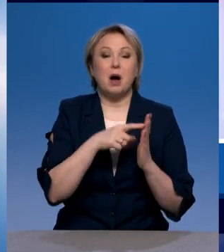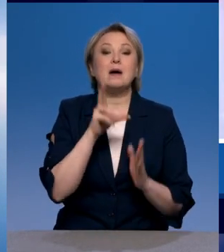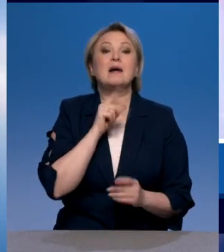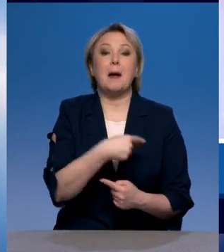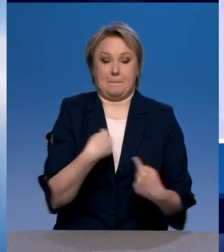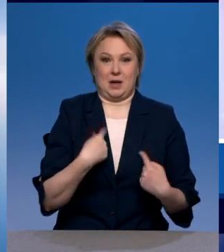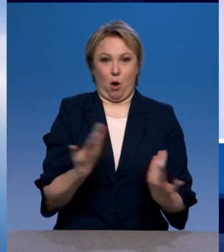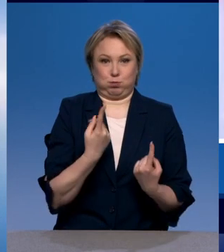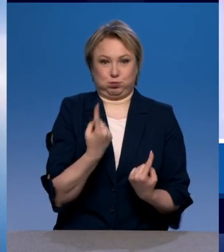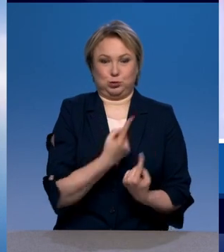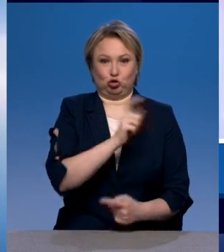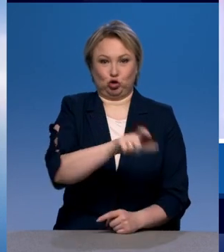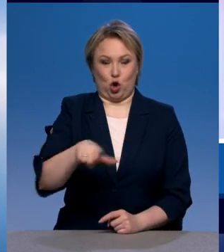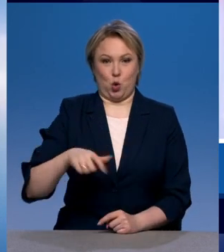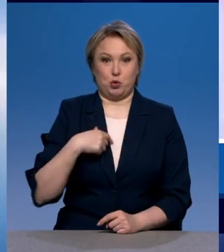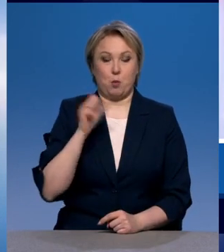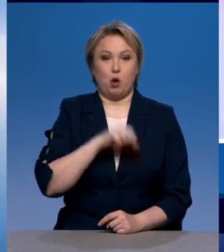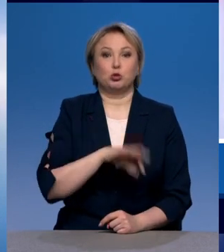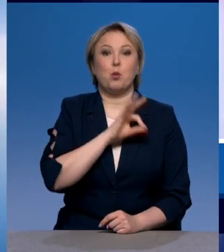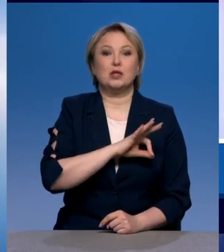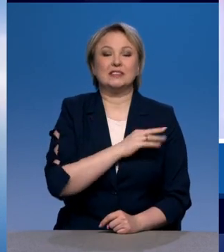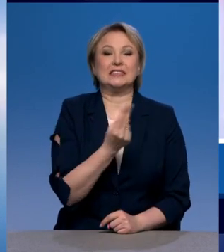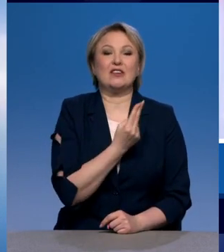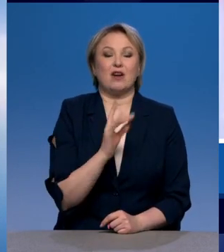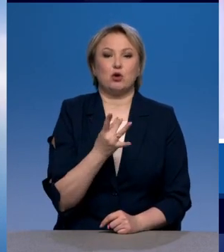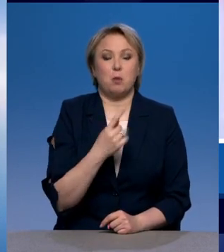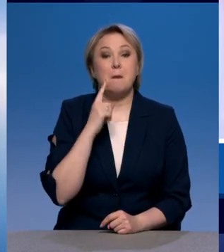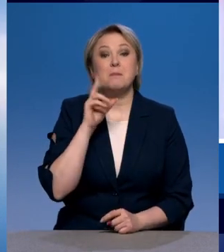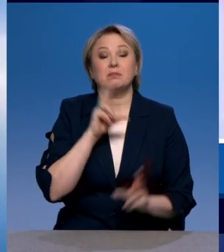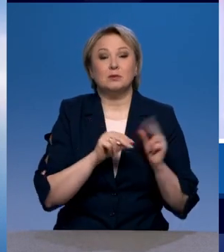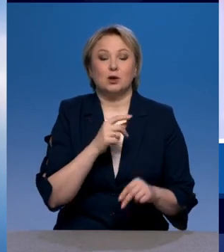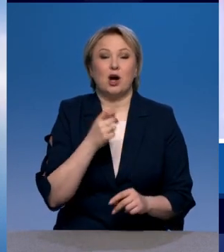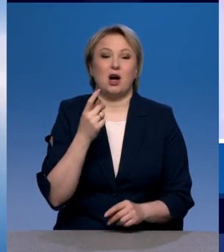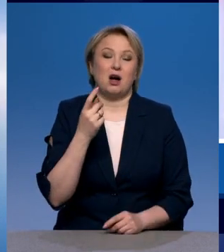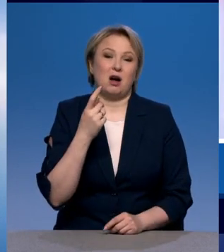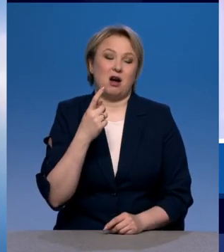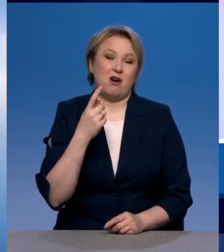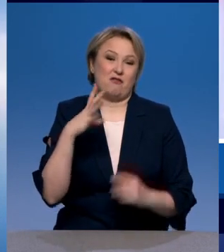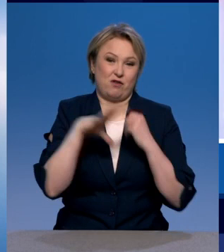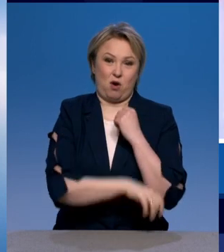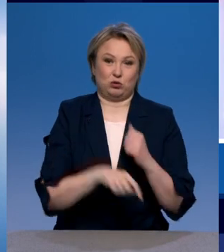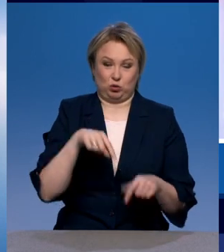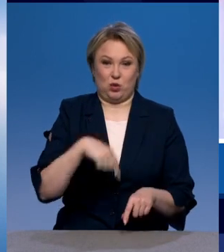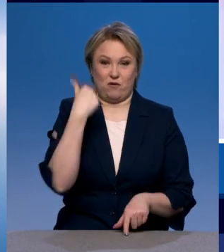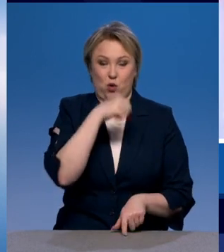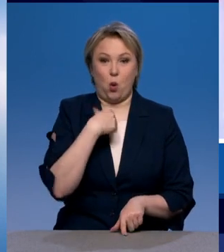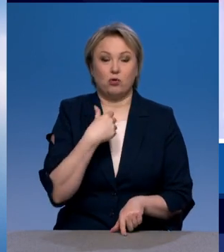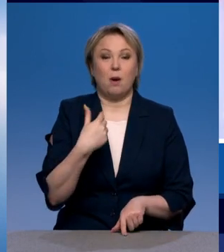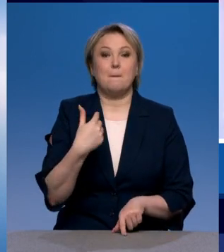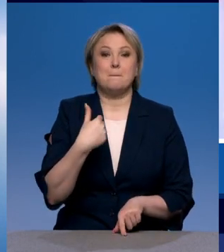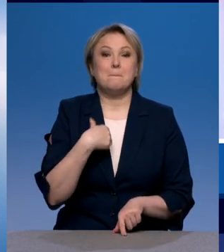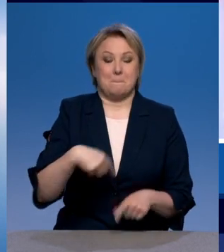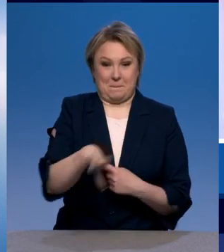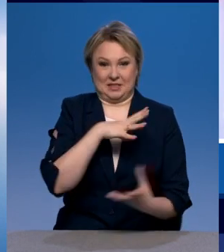рублями? Мы население. Мне хочется верить, что в четвертом квартале этого года мы уже с вами, желающие,